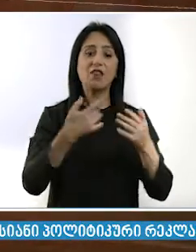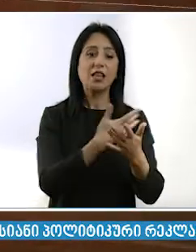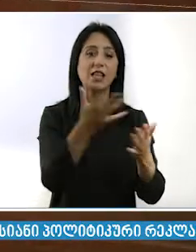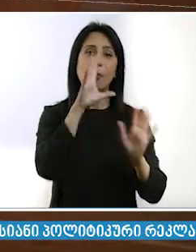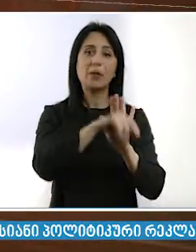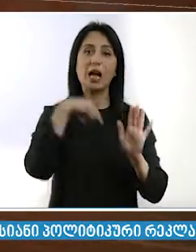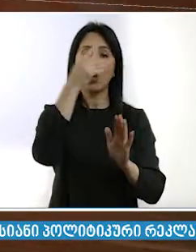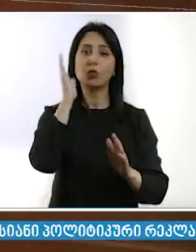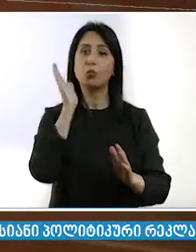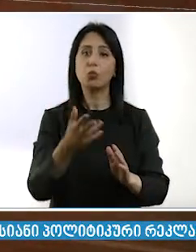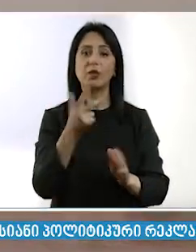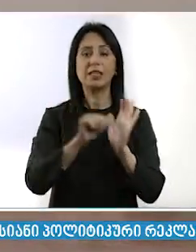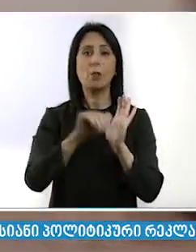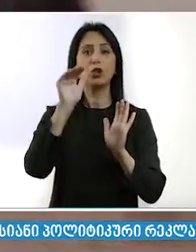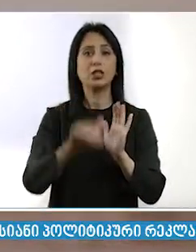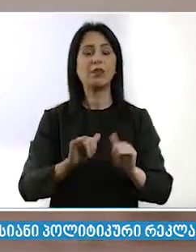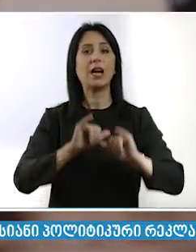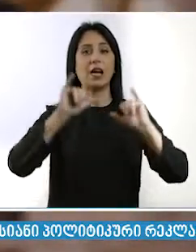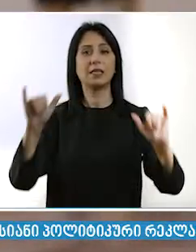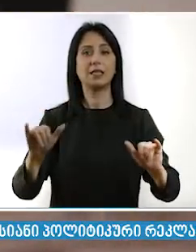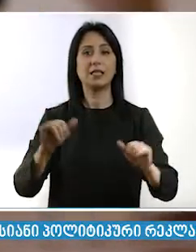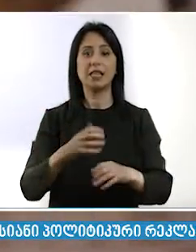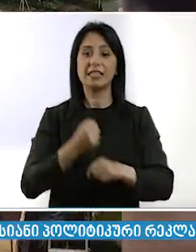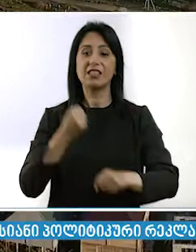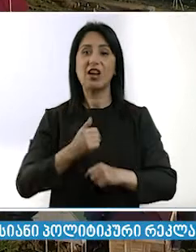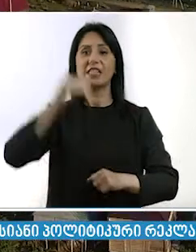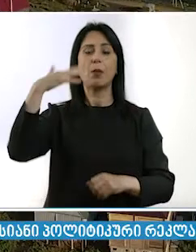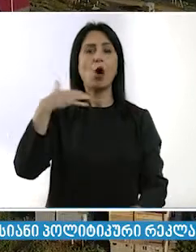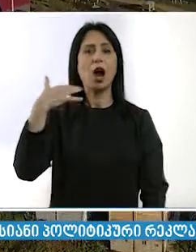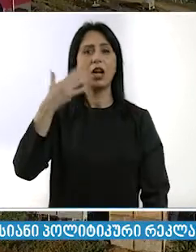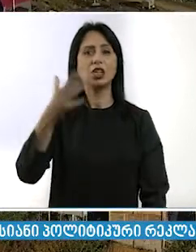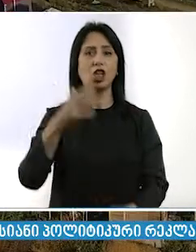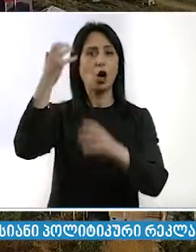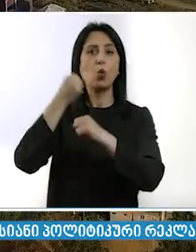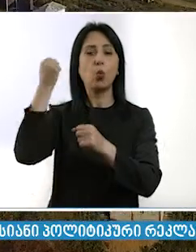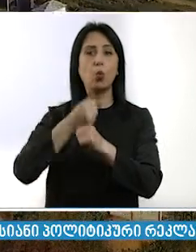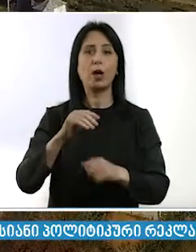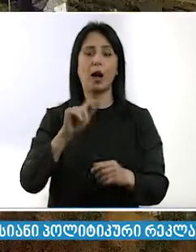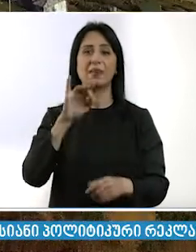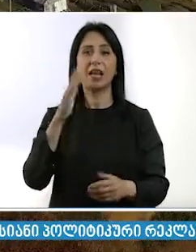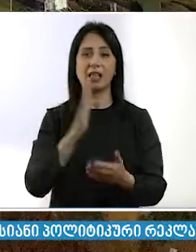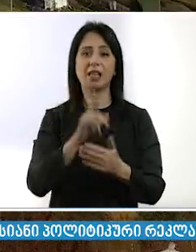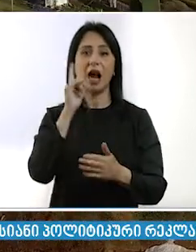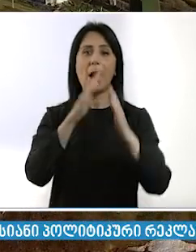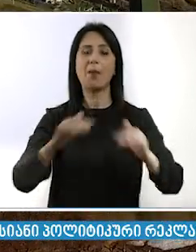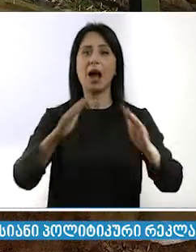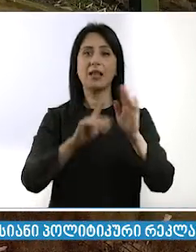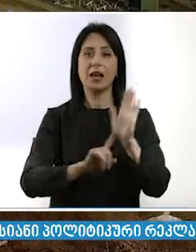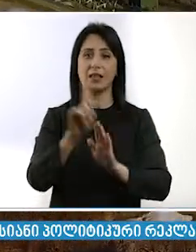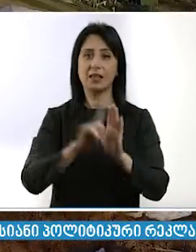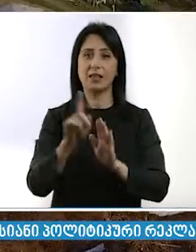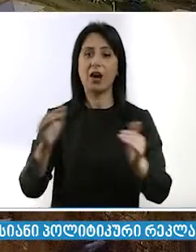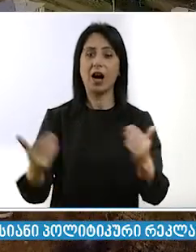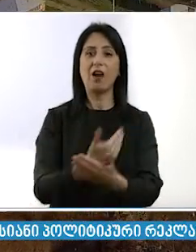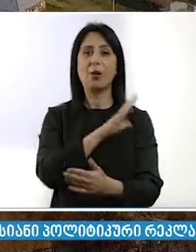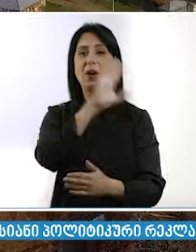ხოლო სპორტის სხვადასხვა სახეობაში ჩართულ პირთა რაოდენობა 60,000-ით გაიზრდება. Სვანეთში, ზემო აჭარაში, გურიასა და მცხეთა-მთიანეთში აშენდება